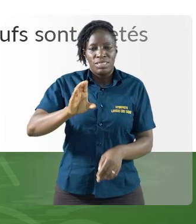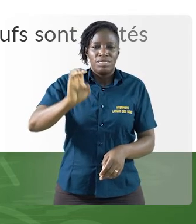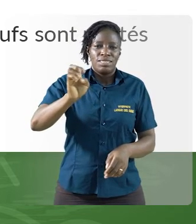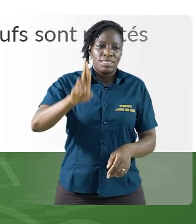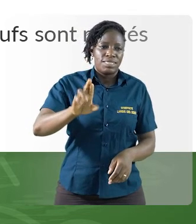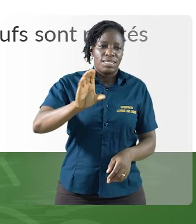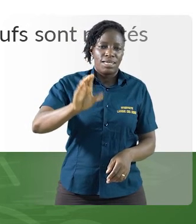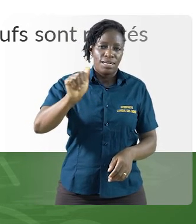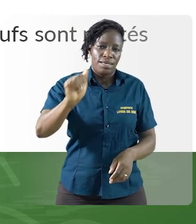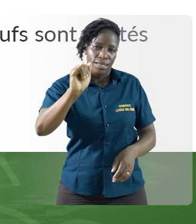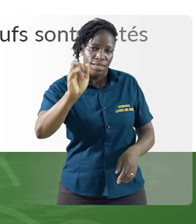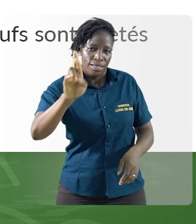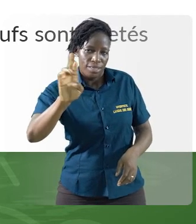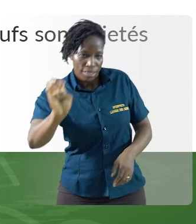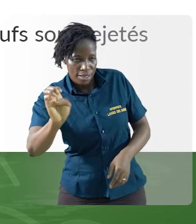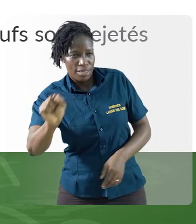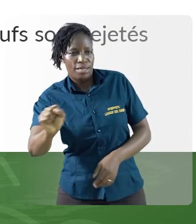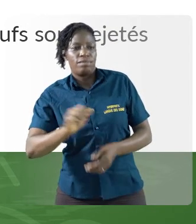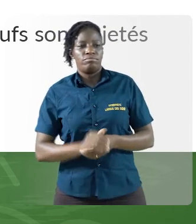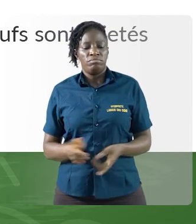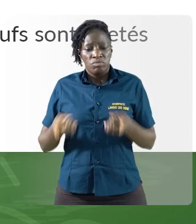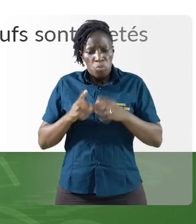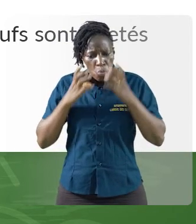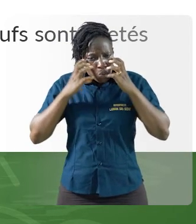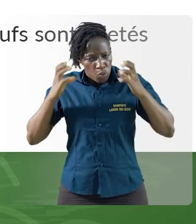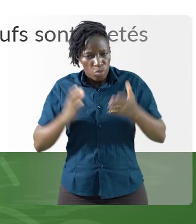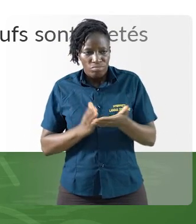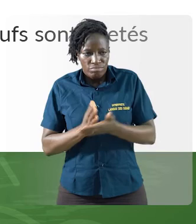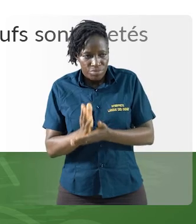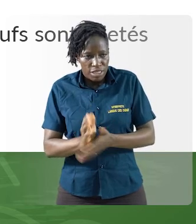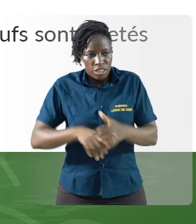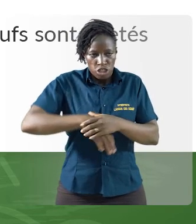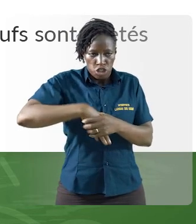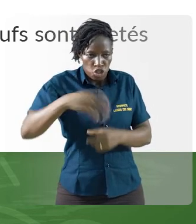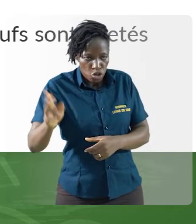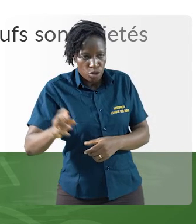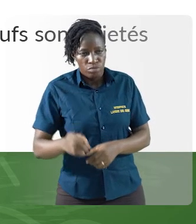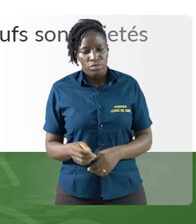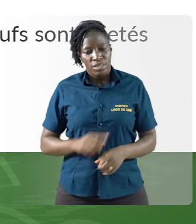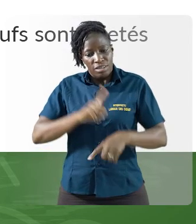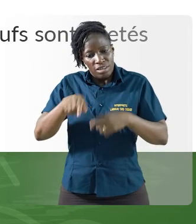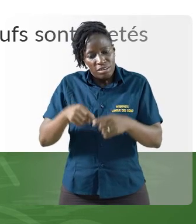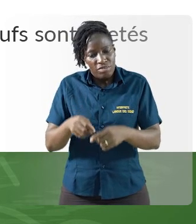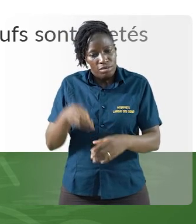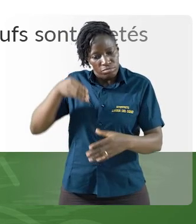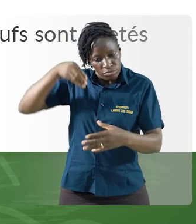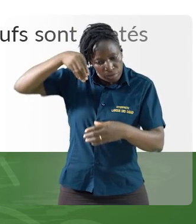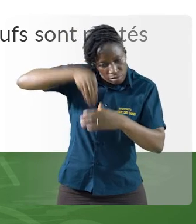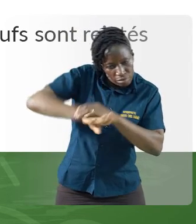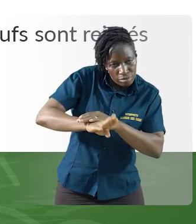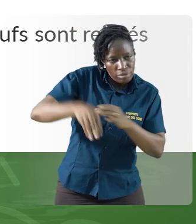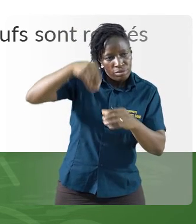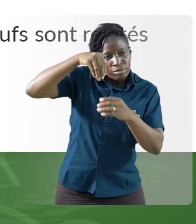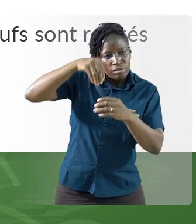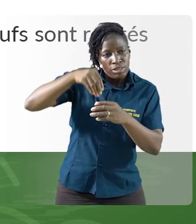adultes, les cercaires sortent des mollusques, nagent et pénètrent sous la peau de l'homme où ils se